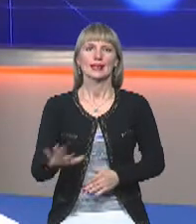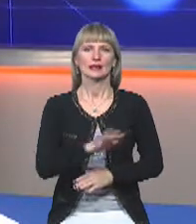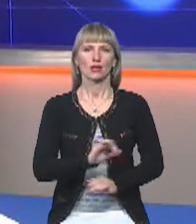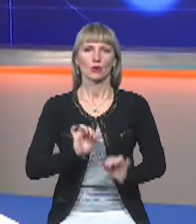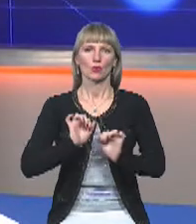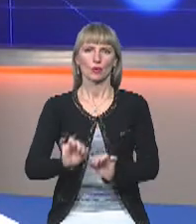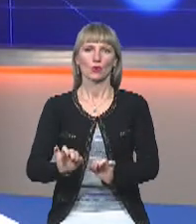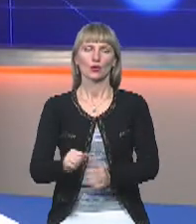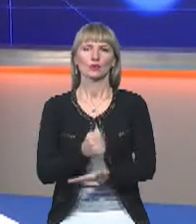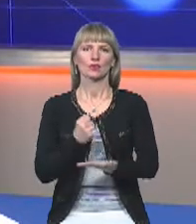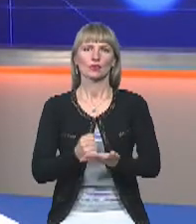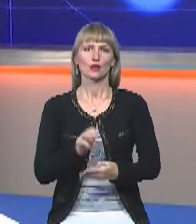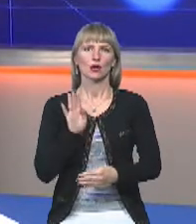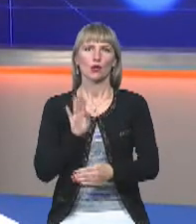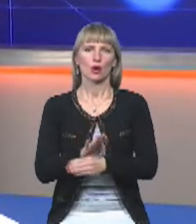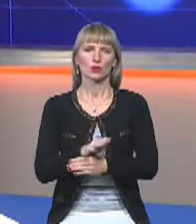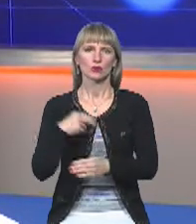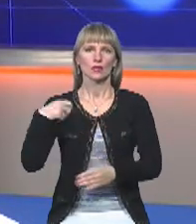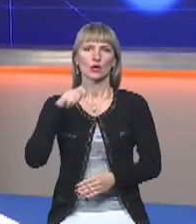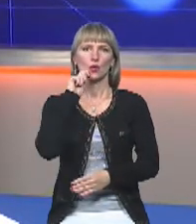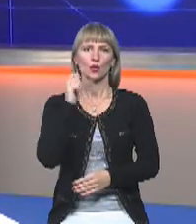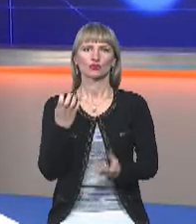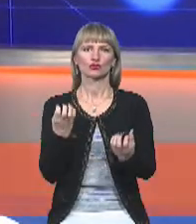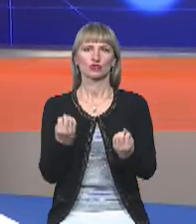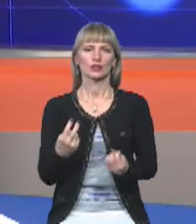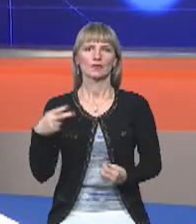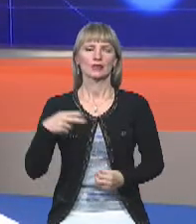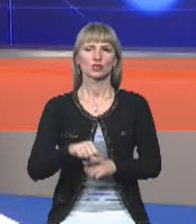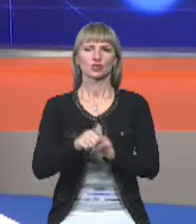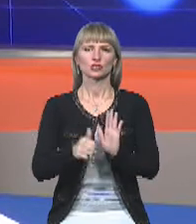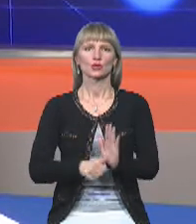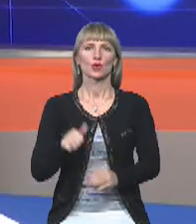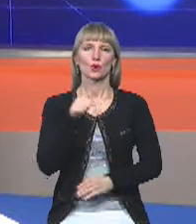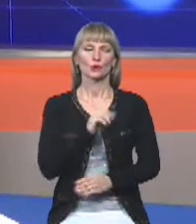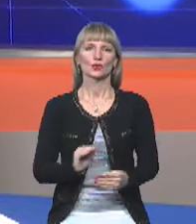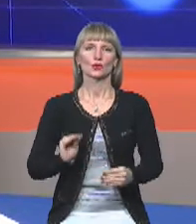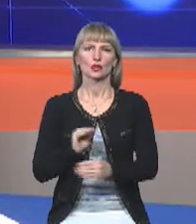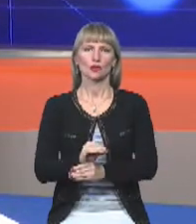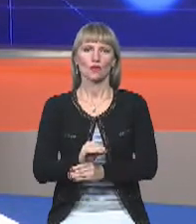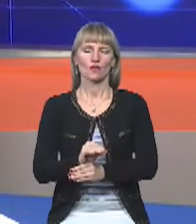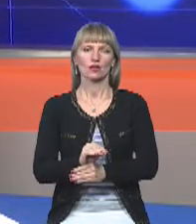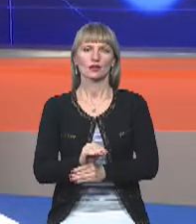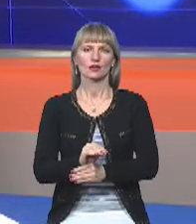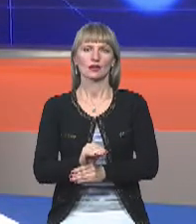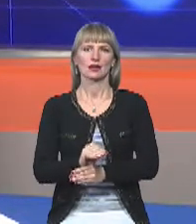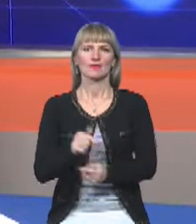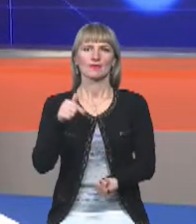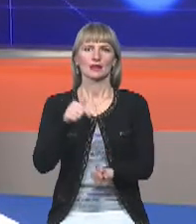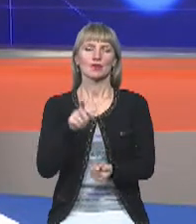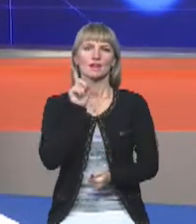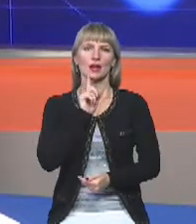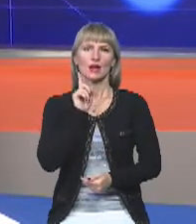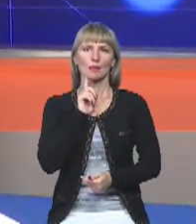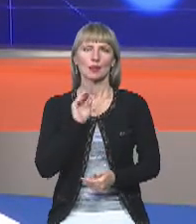оборону, затвердженого указом президента України ще в 2016 році. Додатково, відповідно,